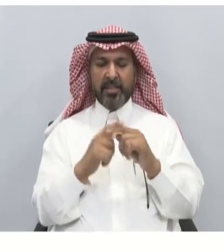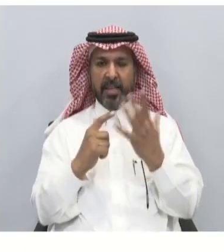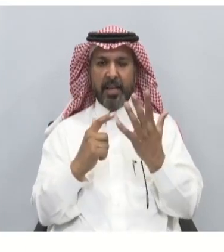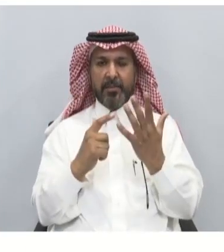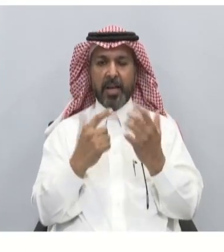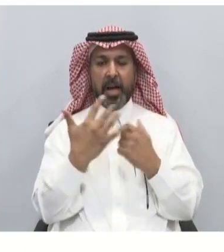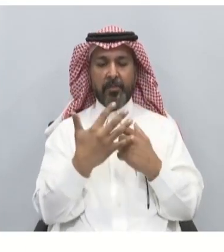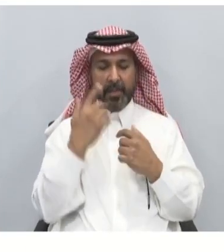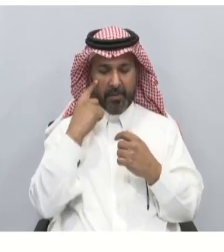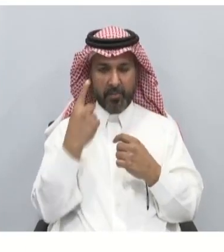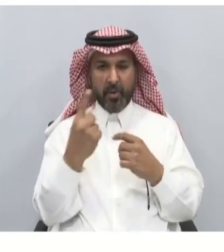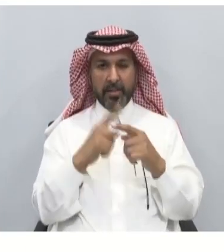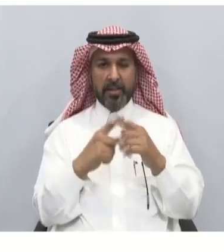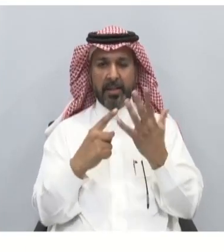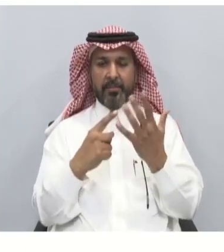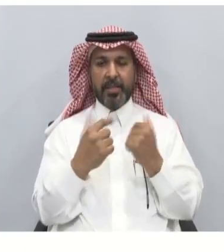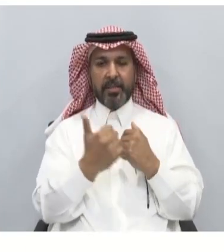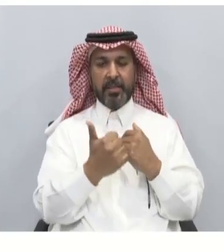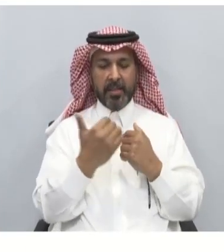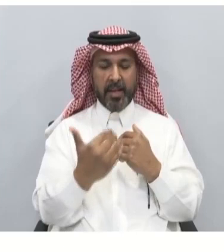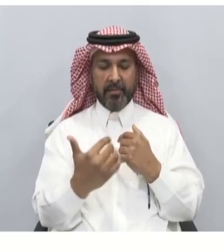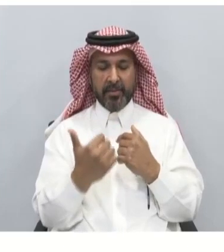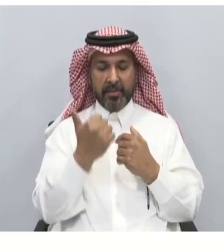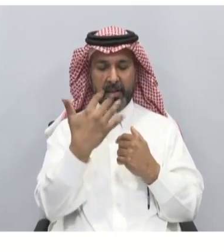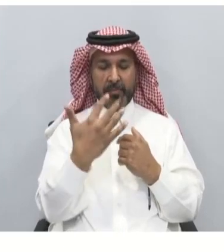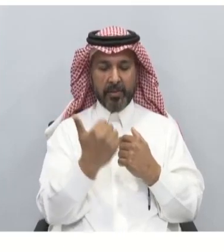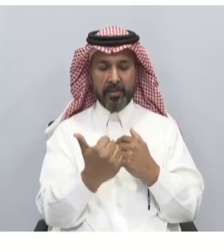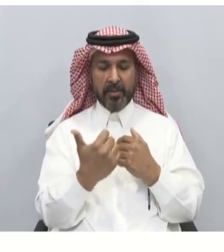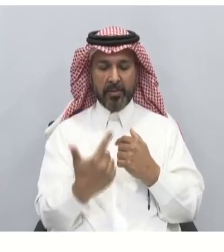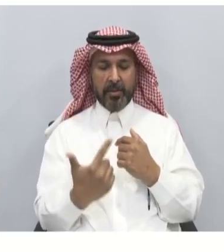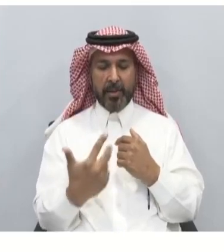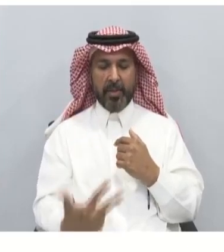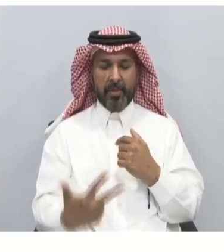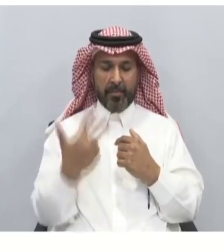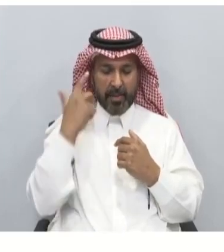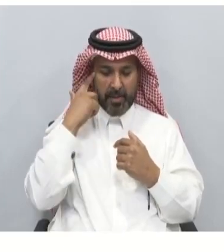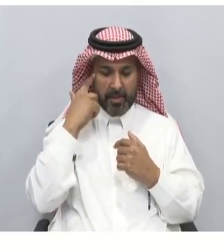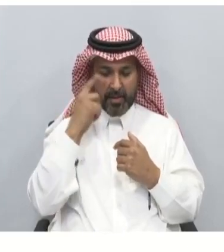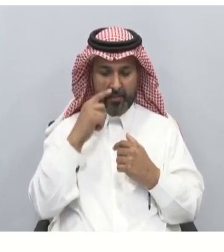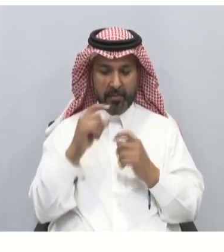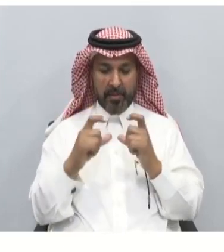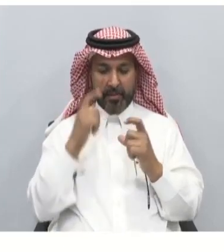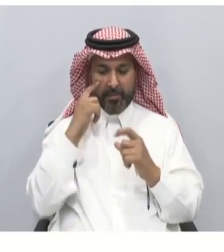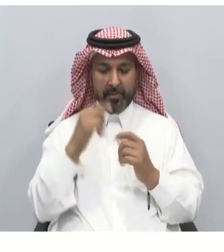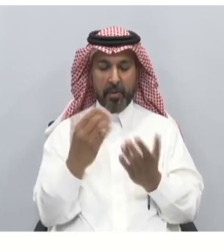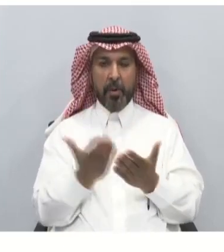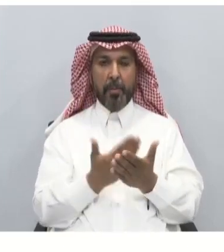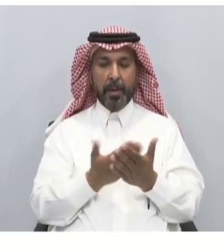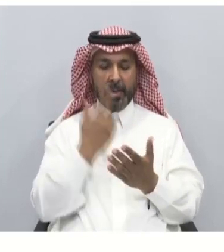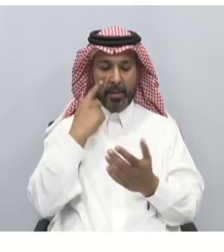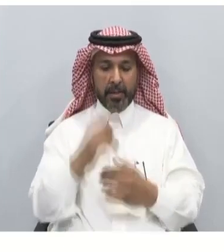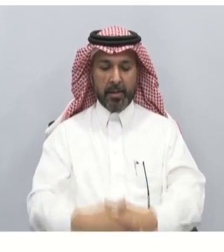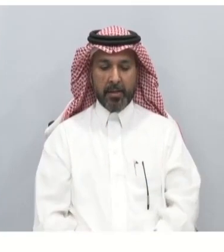5 2 زائد 5 3 زائد 5، طلعت لنا النواتج 5 و 6 و 7 و 8، يعني 0 و 5 1 و 6 2 و 7 3 و